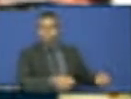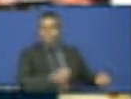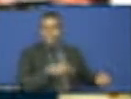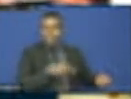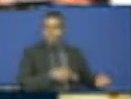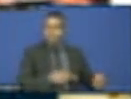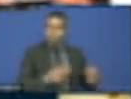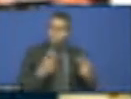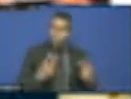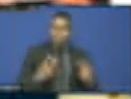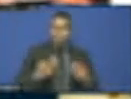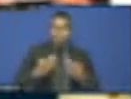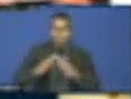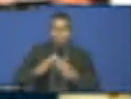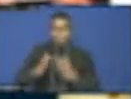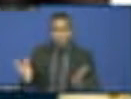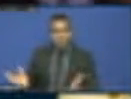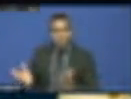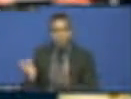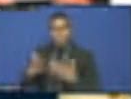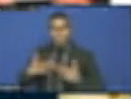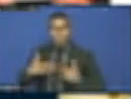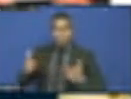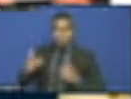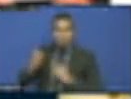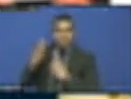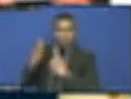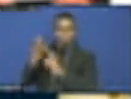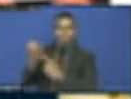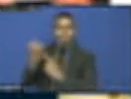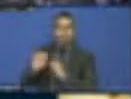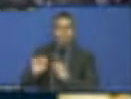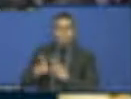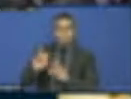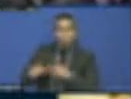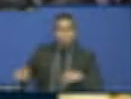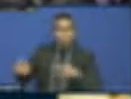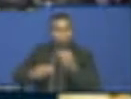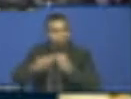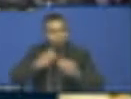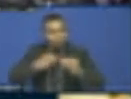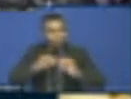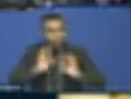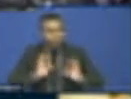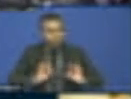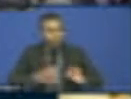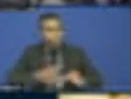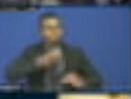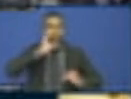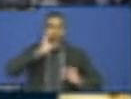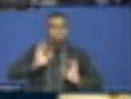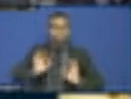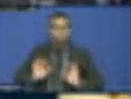le PNUD, pour leur contribution à l'accompagnement du gouvernement. Nous avons mené un processus d'enlignement des agendas